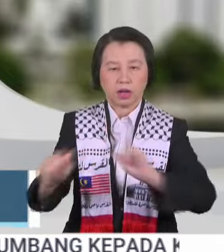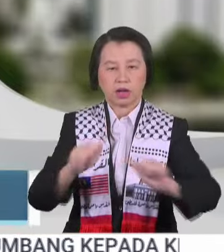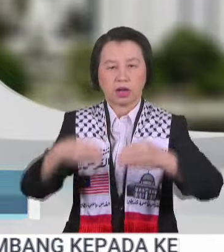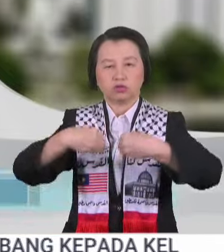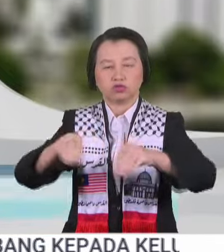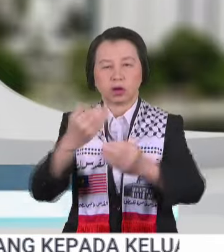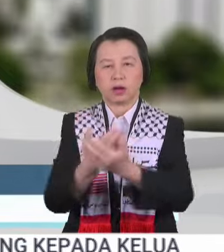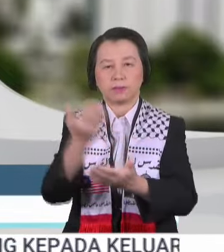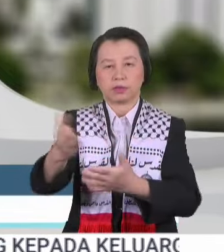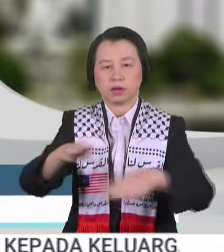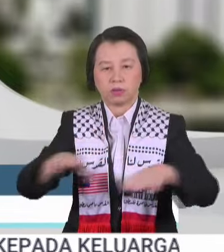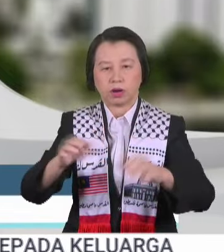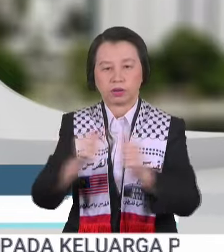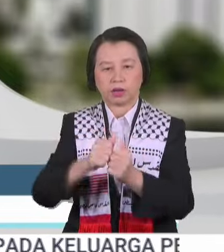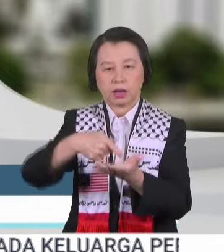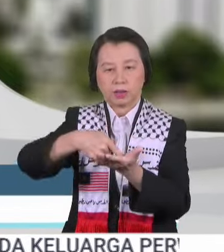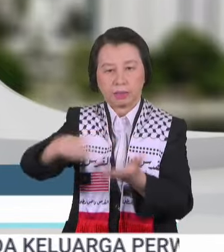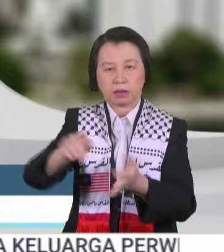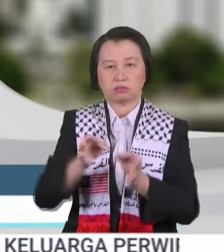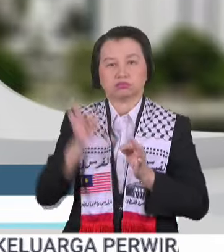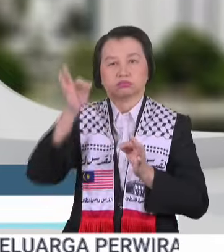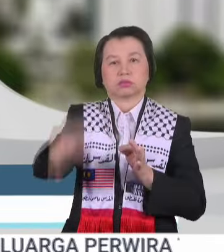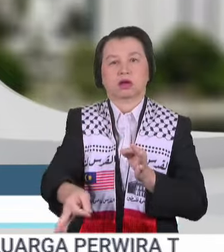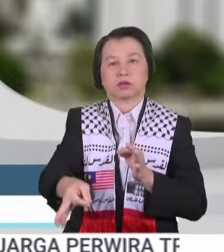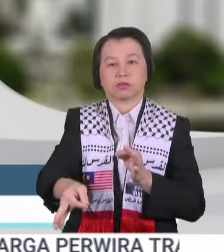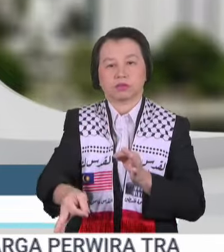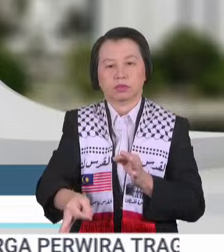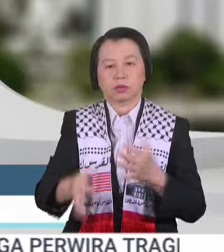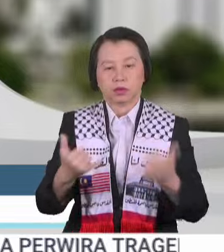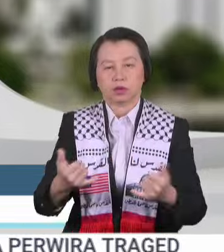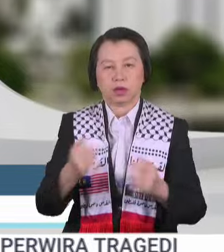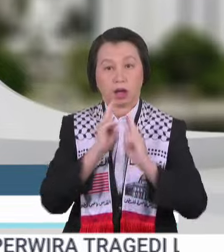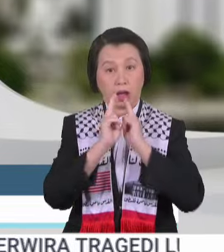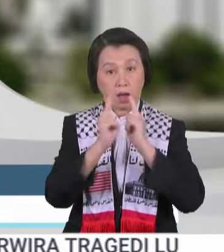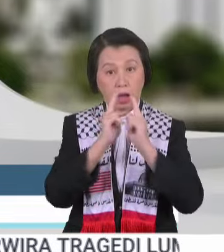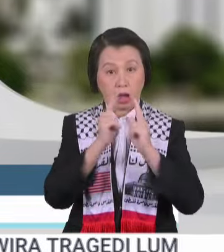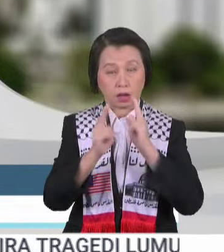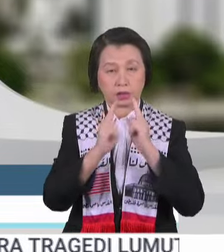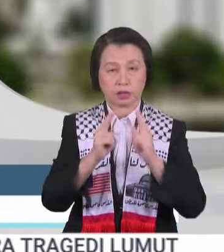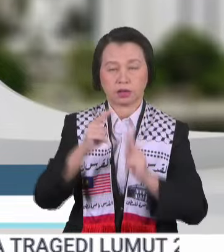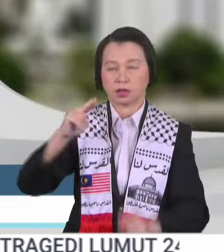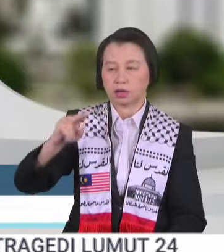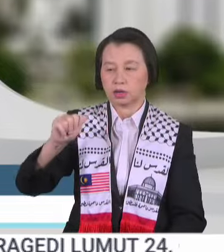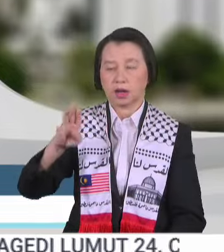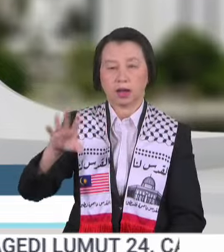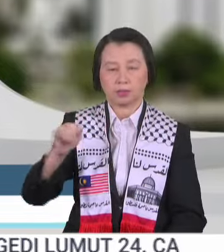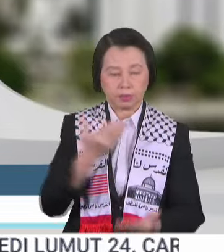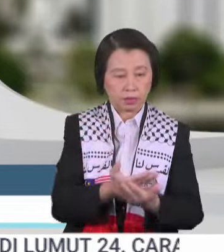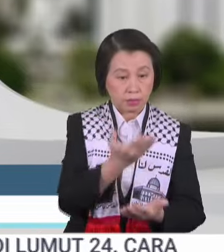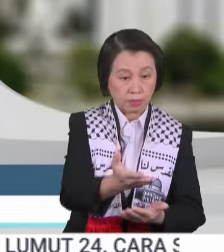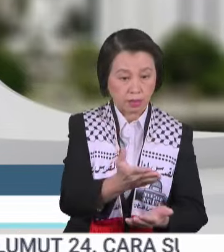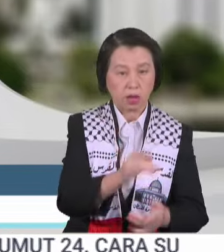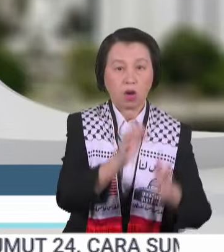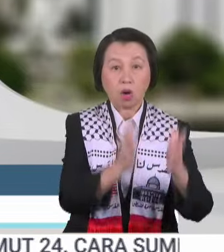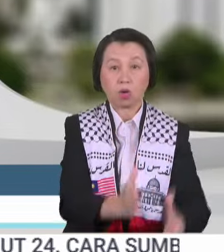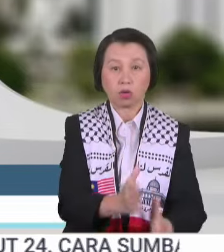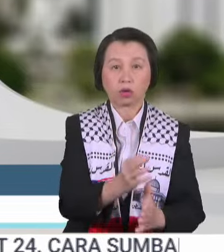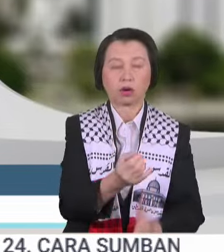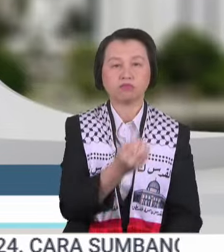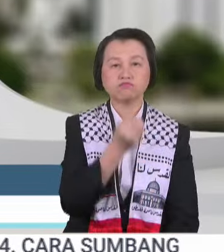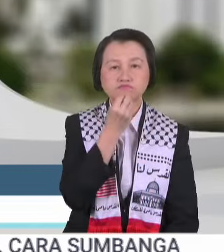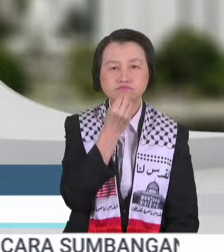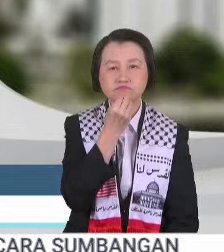jual beli yang dilakukan dengan bayaran tertangguh. Bersandarkan hadis Nabi yang pernah membeli makanan daripada seorang Yahudi dengan